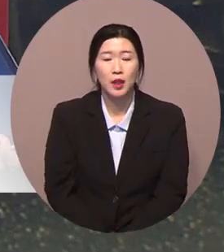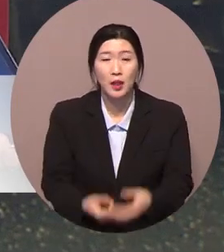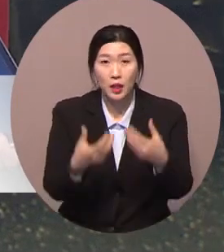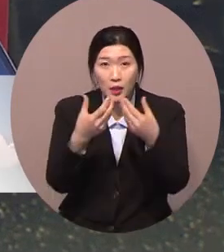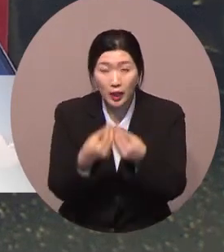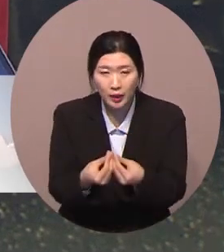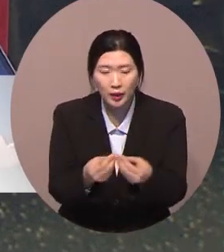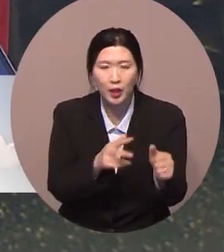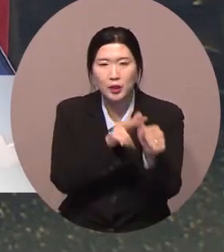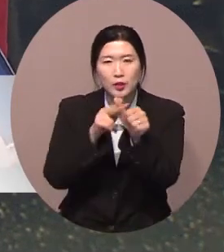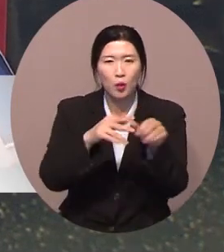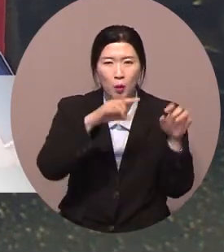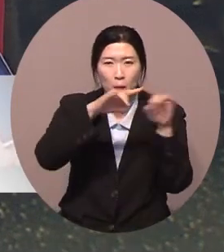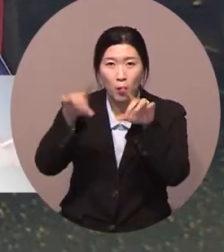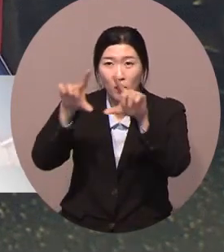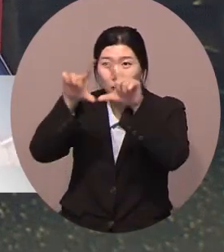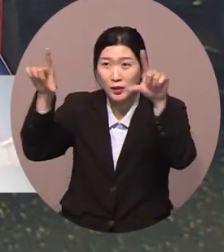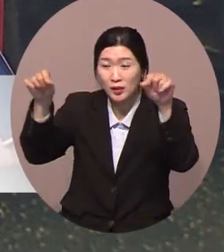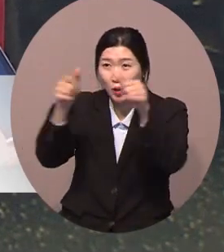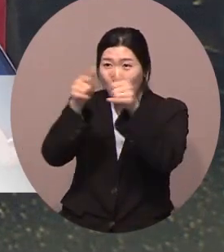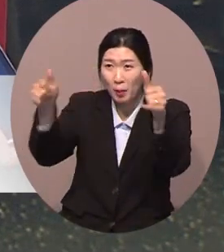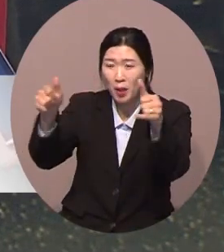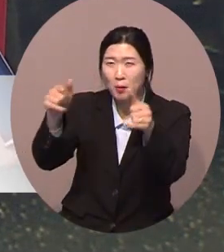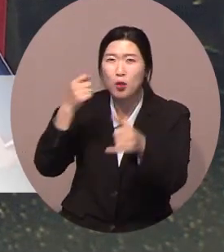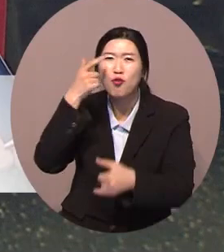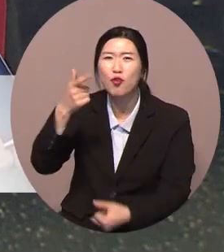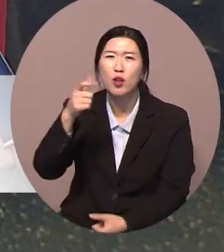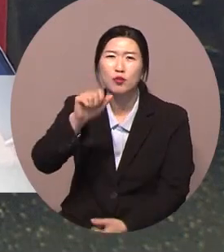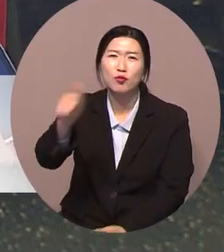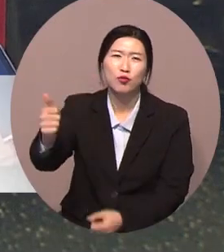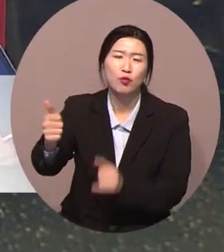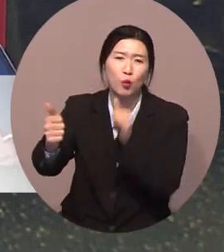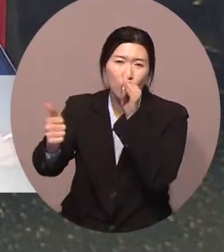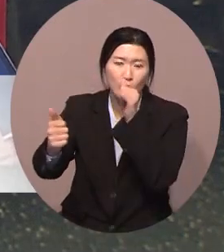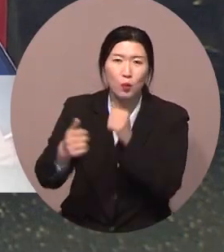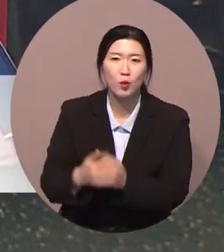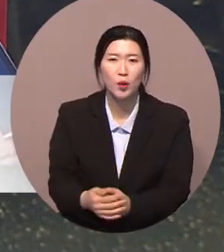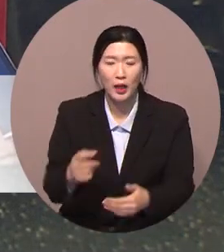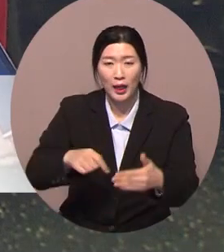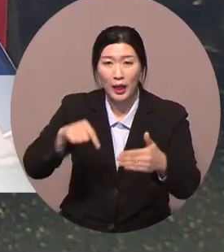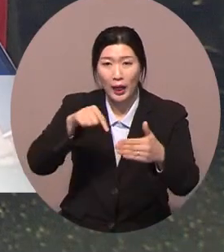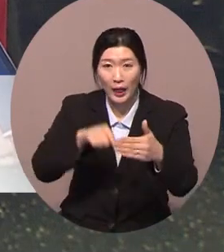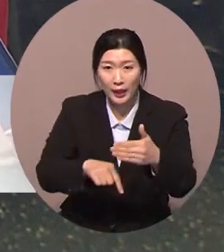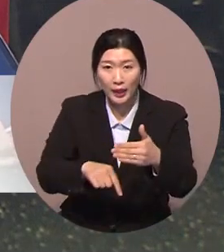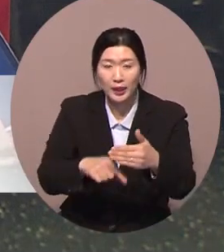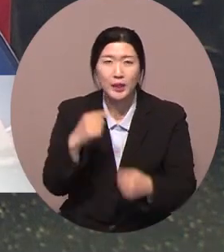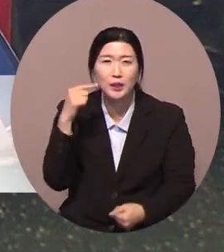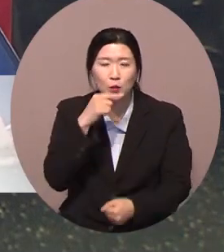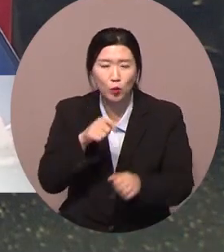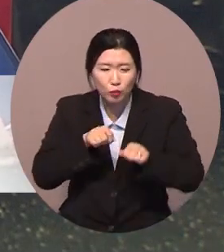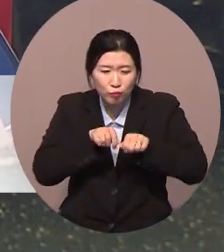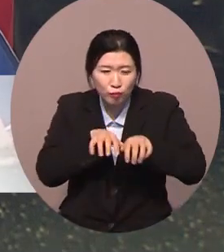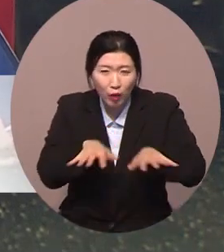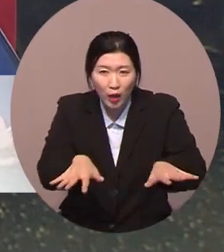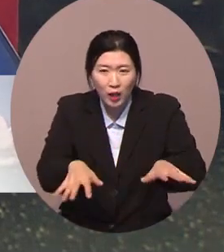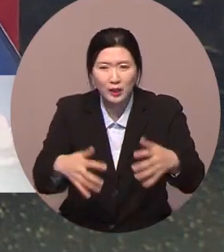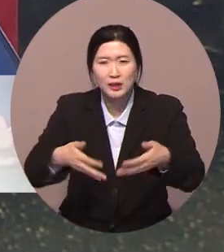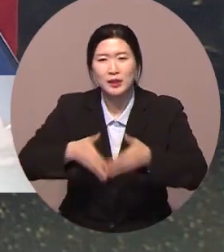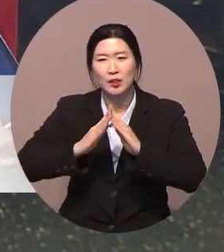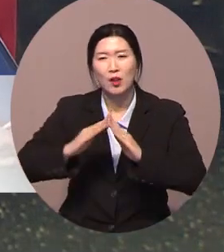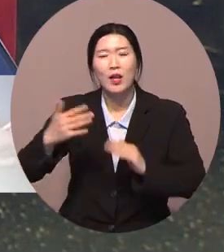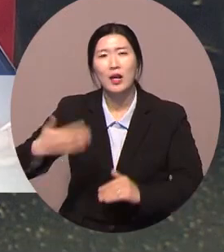이를 알리는 도로 안내 전광판이 반년 넘게 꺼져 있었고 해당 지역에는 자동 염수 분사 장치도